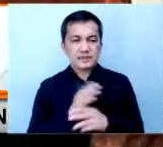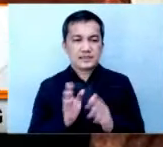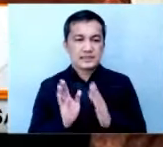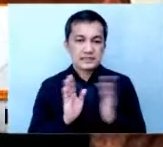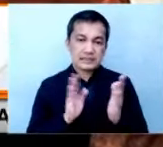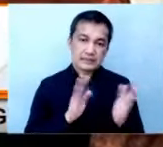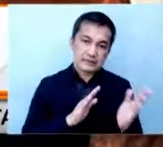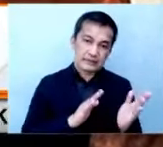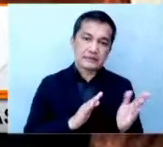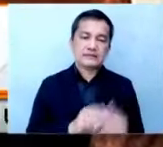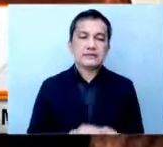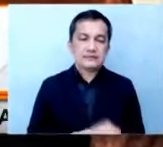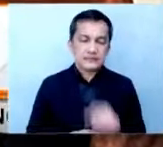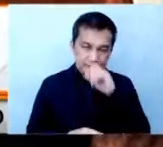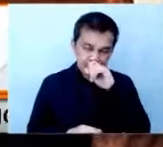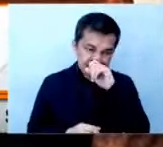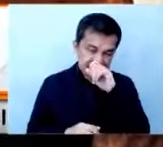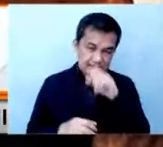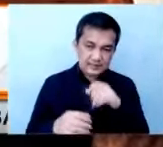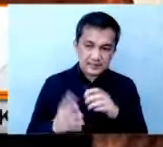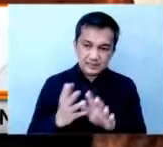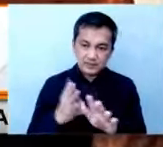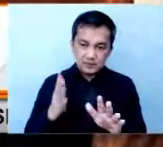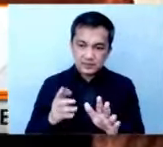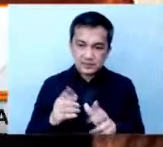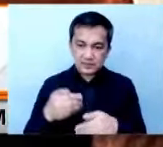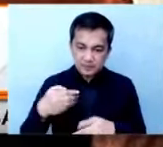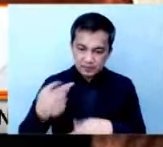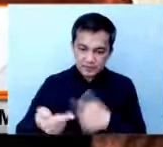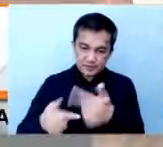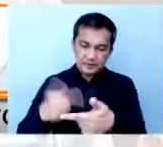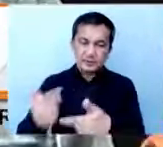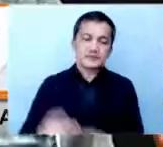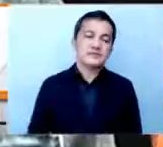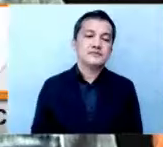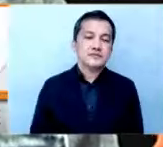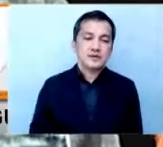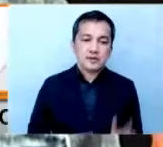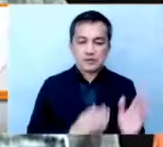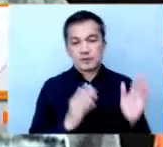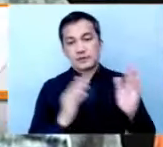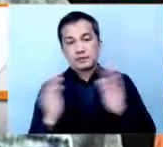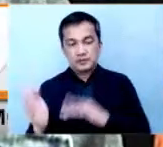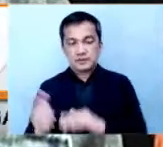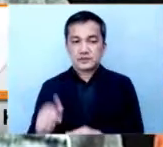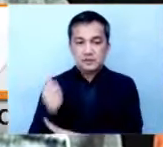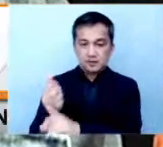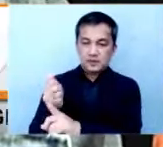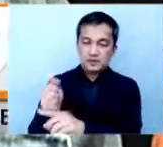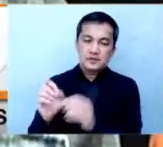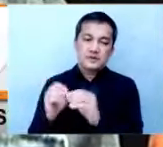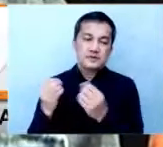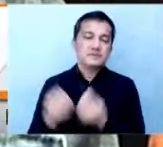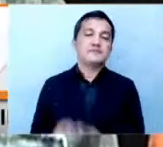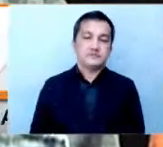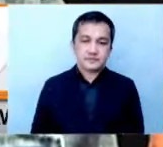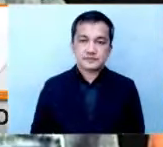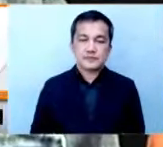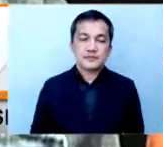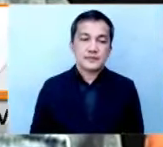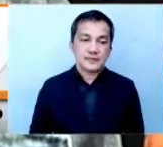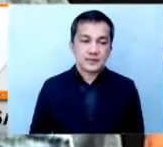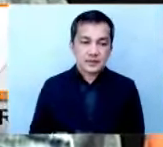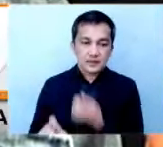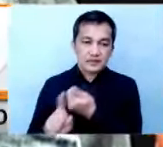ano sa lineup, sa sequence and ano, so mausog na mausog, it's up to the organizers talaga, yeah, kumbaga parang nasa